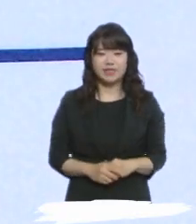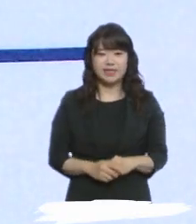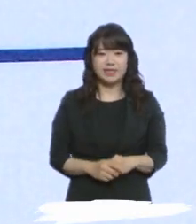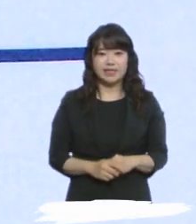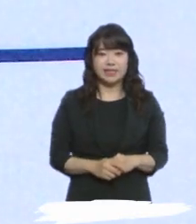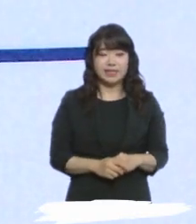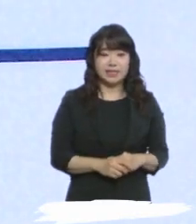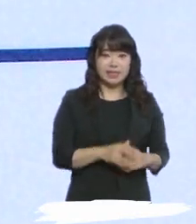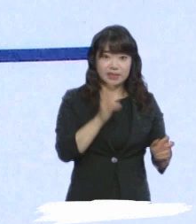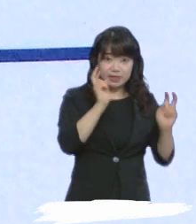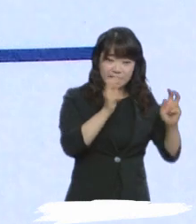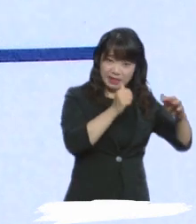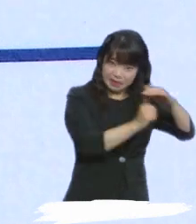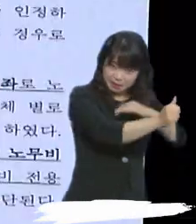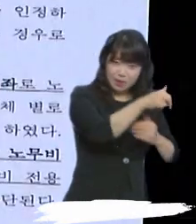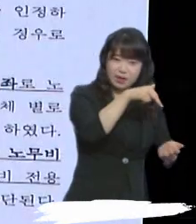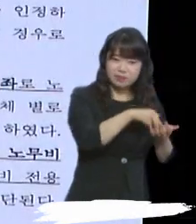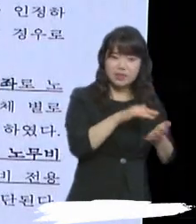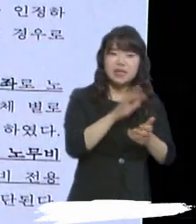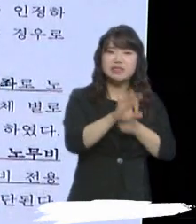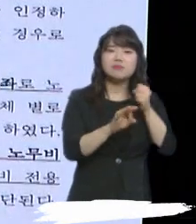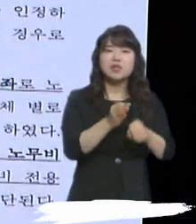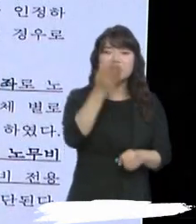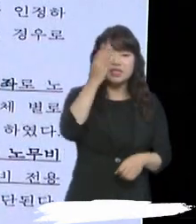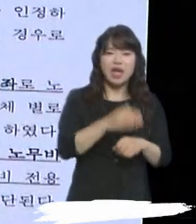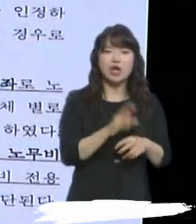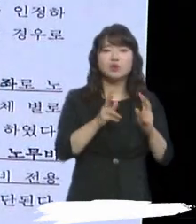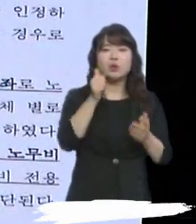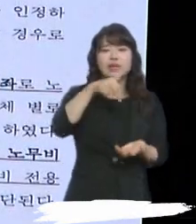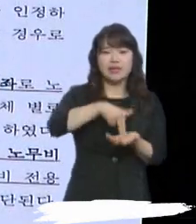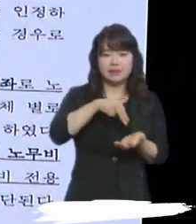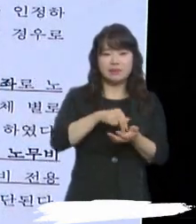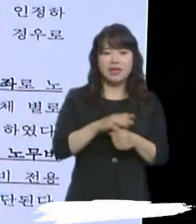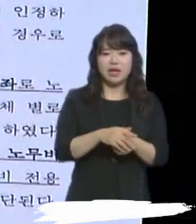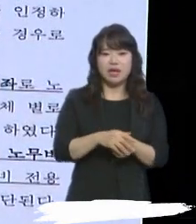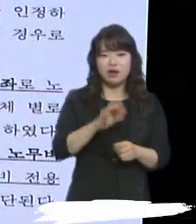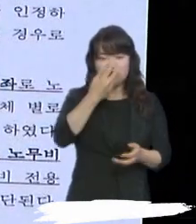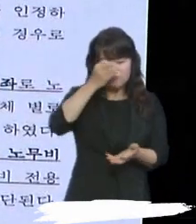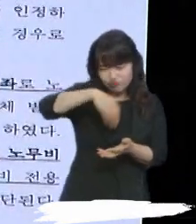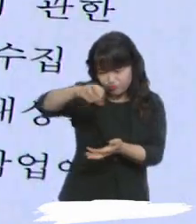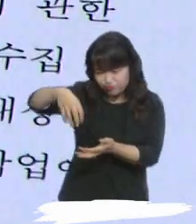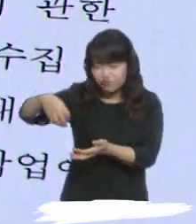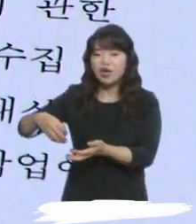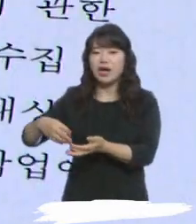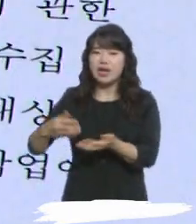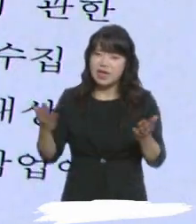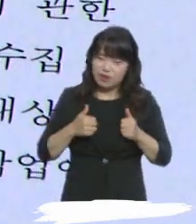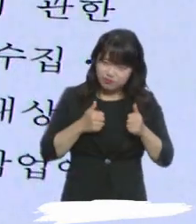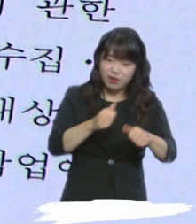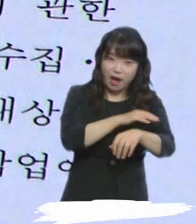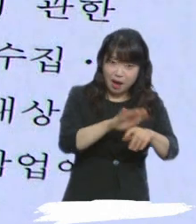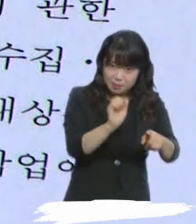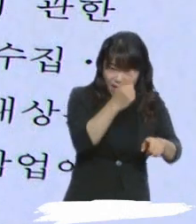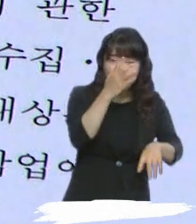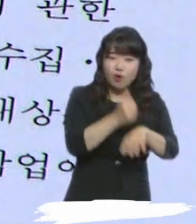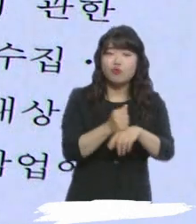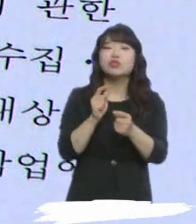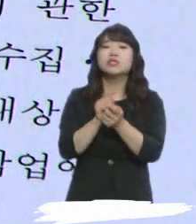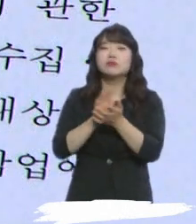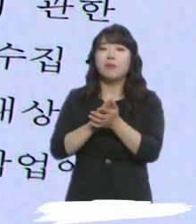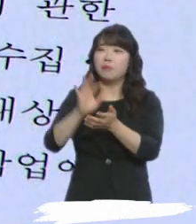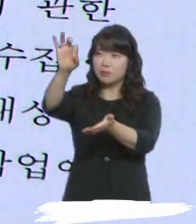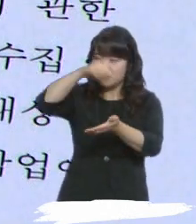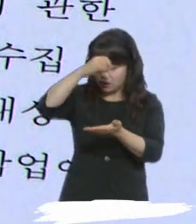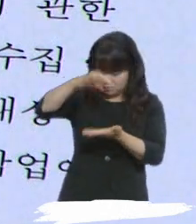업체 대표는 10년 넘게 근무한 현장 소장이 쓰레기 수송 전문직으로 간접이 아닌 직접 비용으로 처리했다는